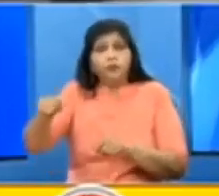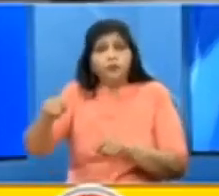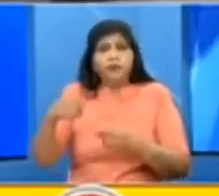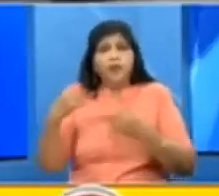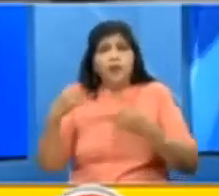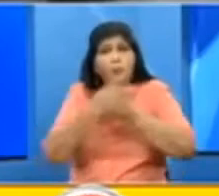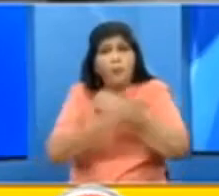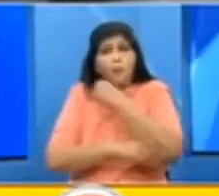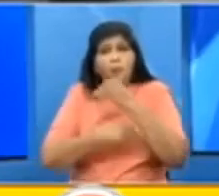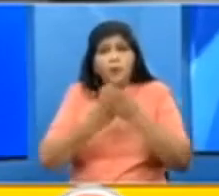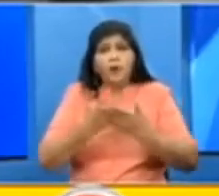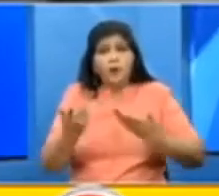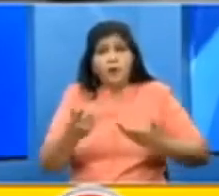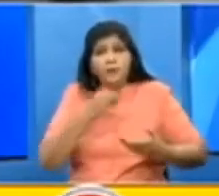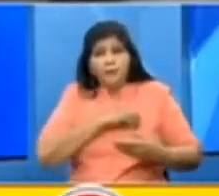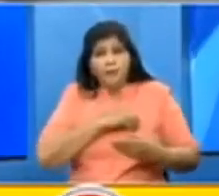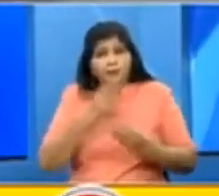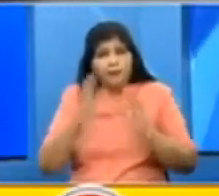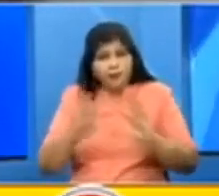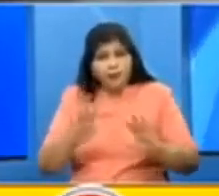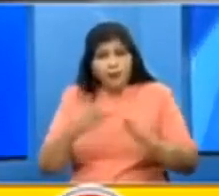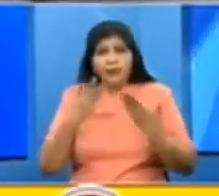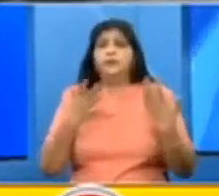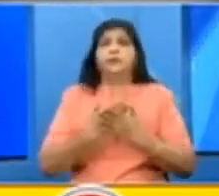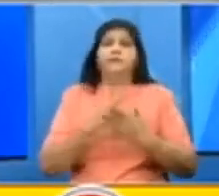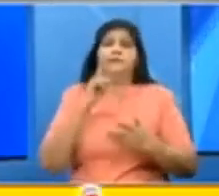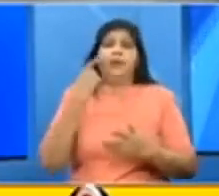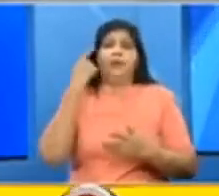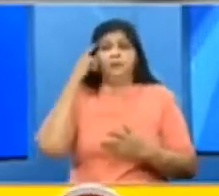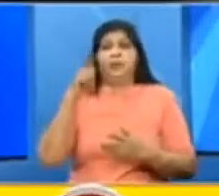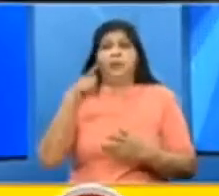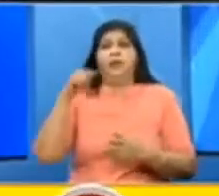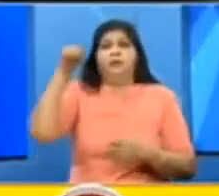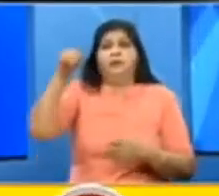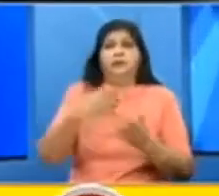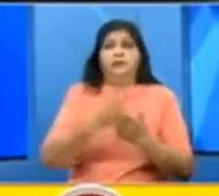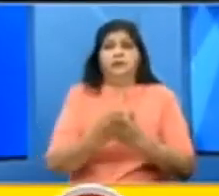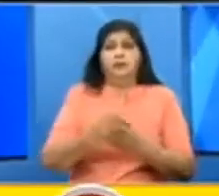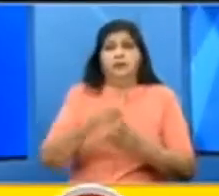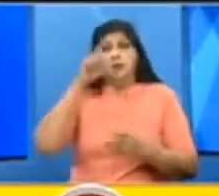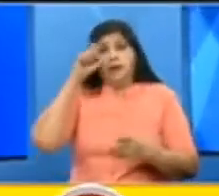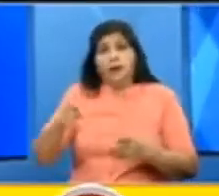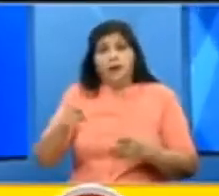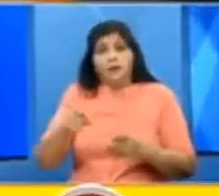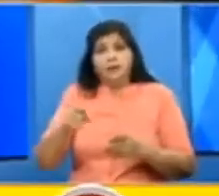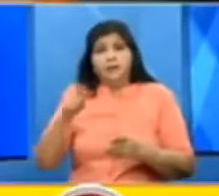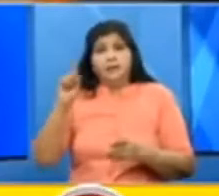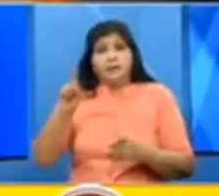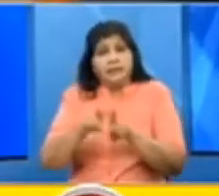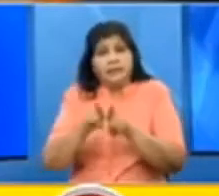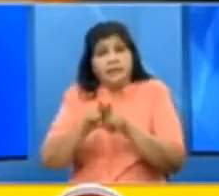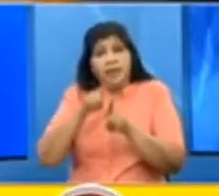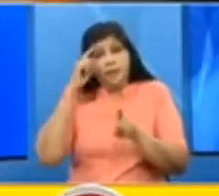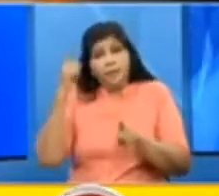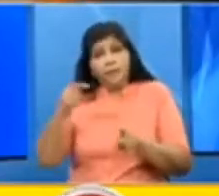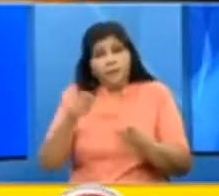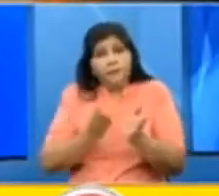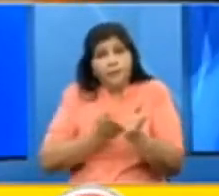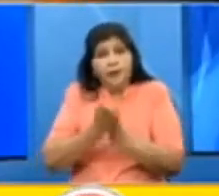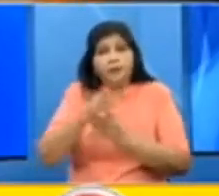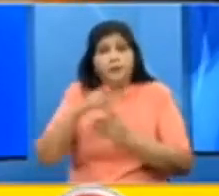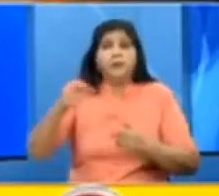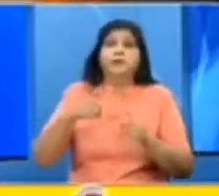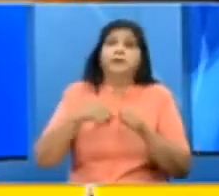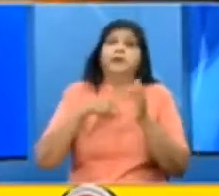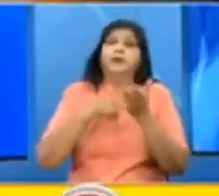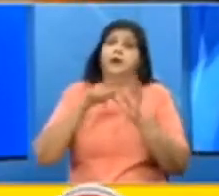भलाई होगी या नहीं होगी। गांधी जी के इस विचार से आगे बढ़कर अटल जी ने कहा था